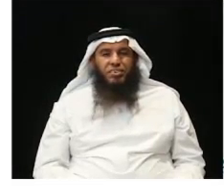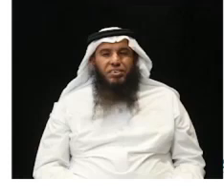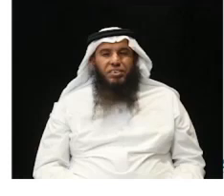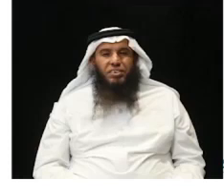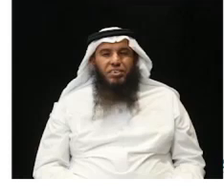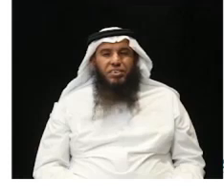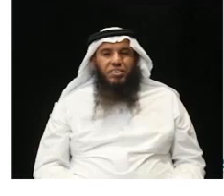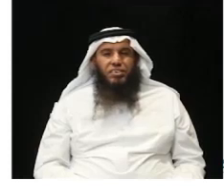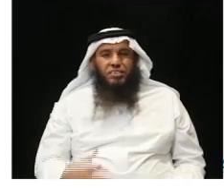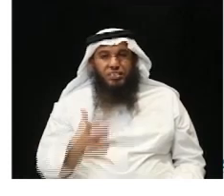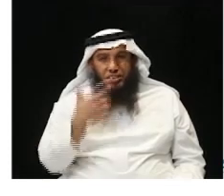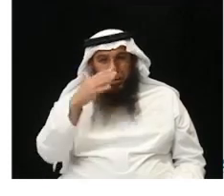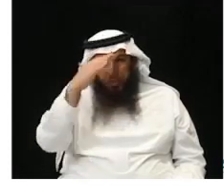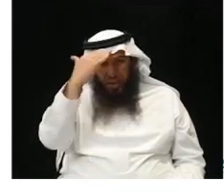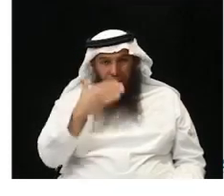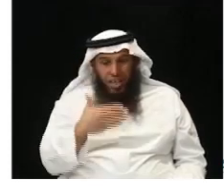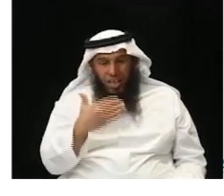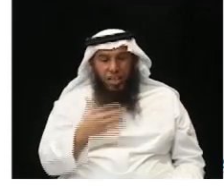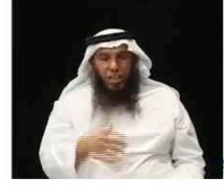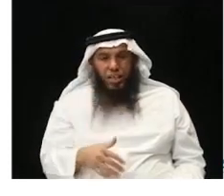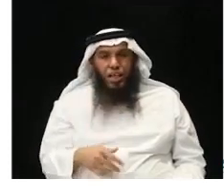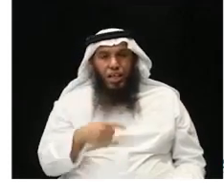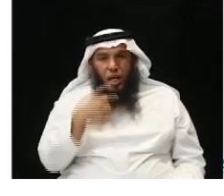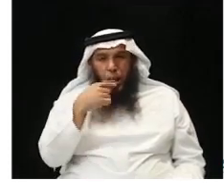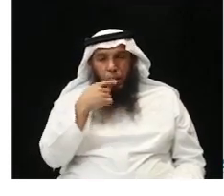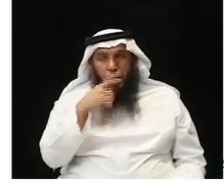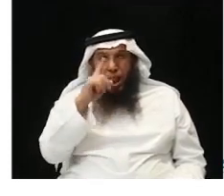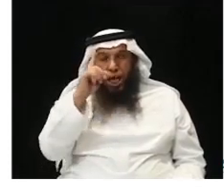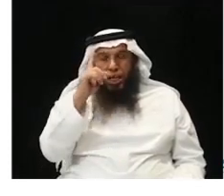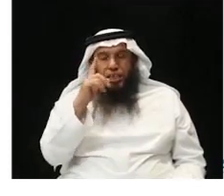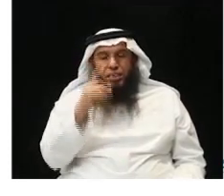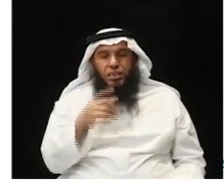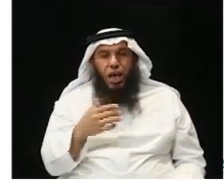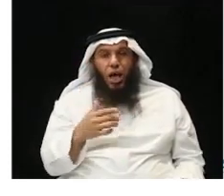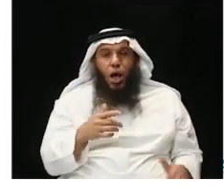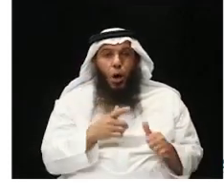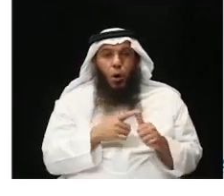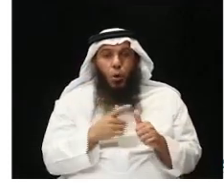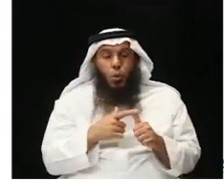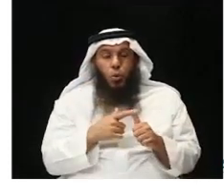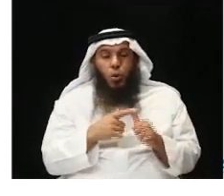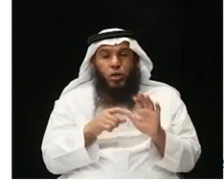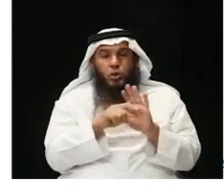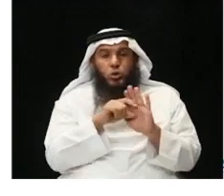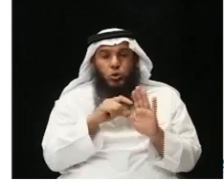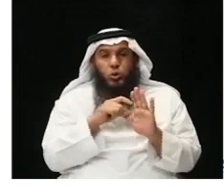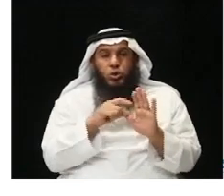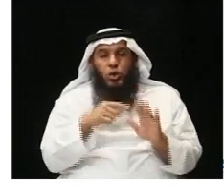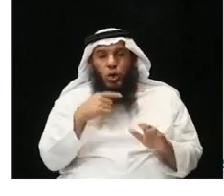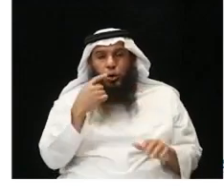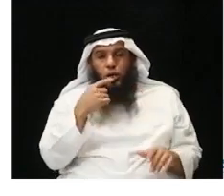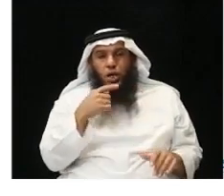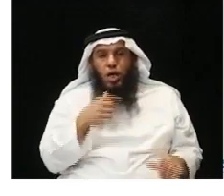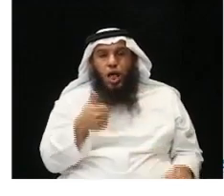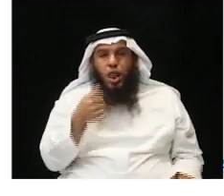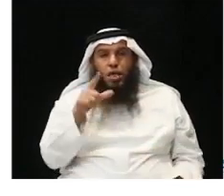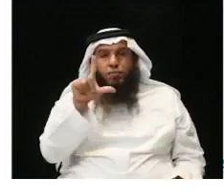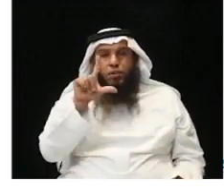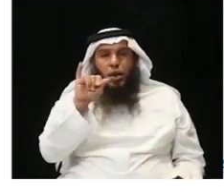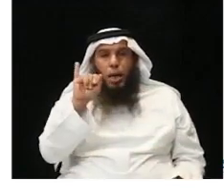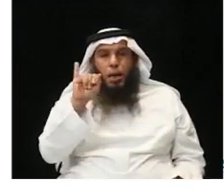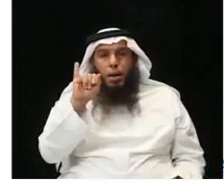الشريحة السابعة، تكلم الله سبحانه وتعالى في بداية هذه السورة بقوله ألف لام